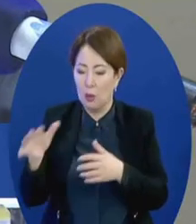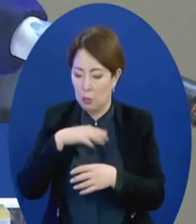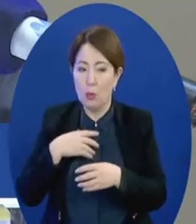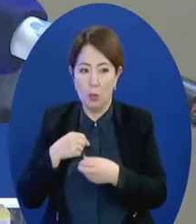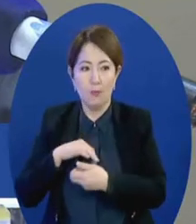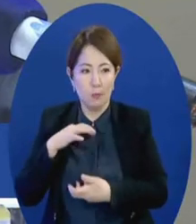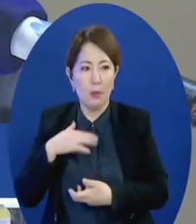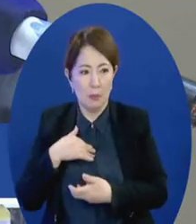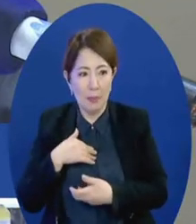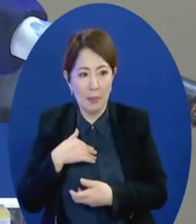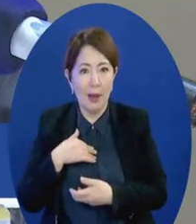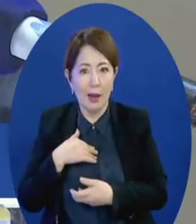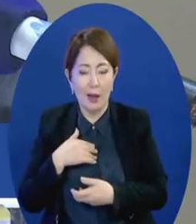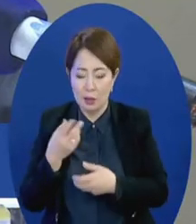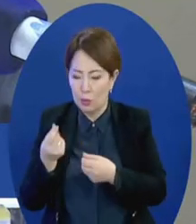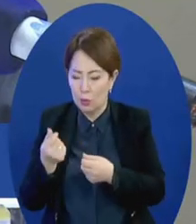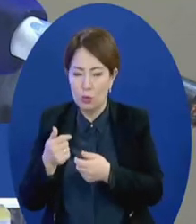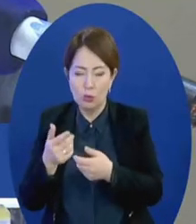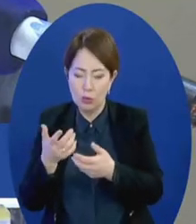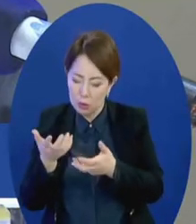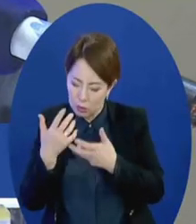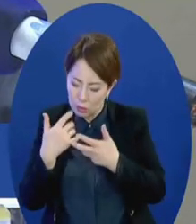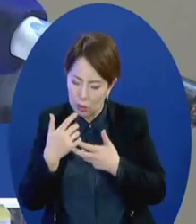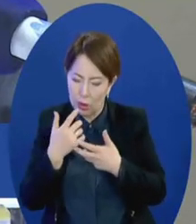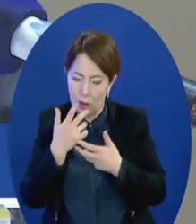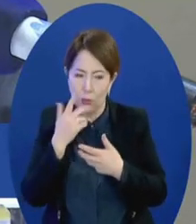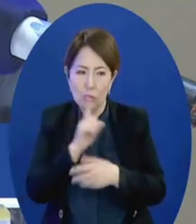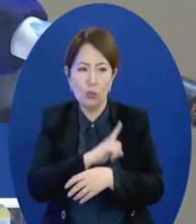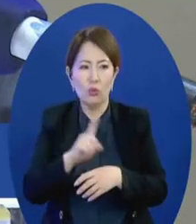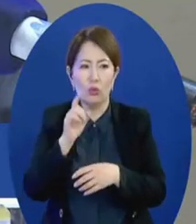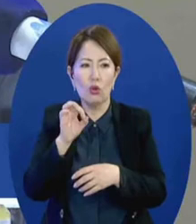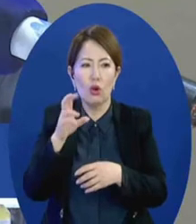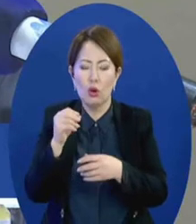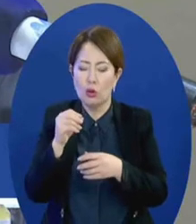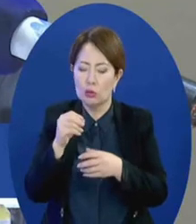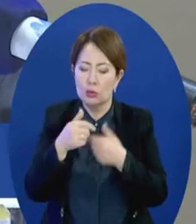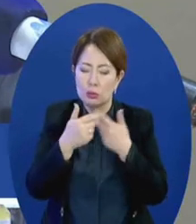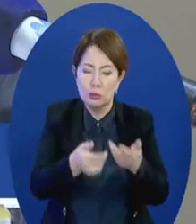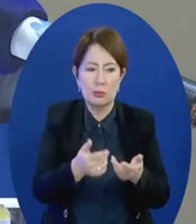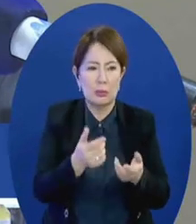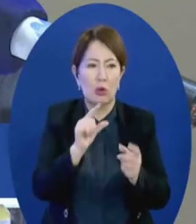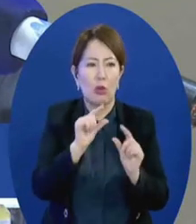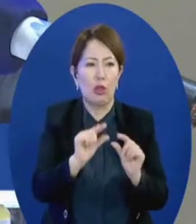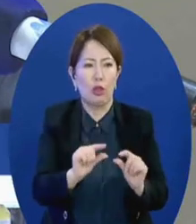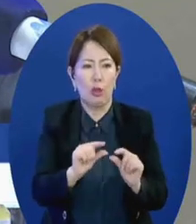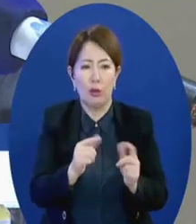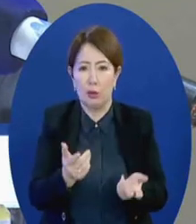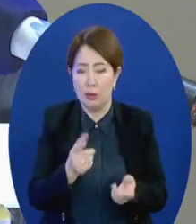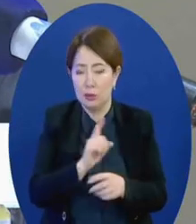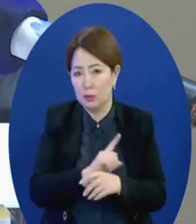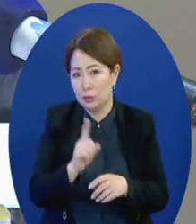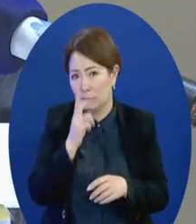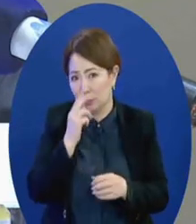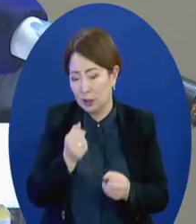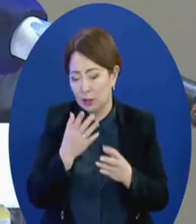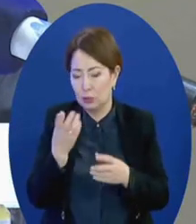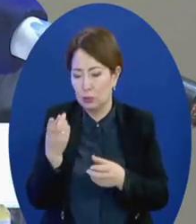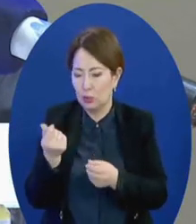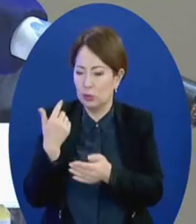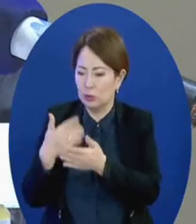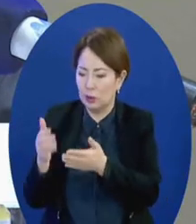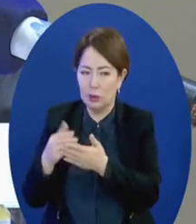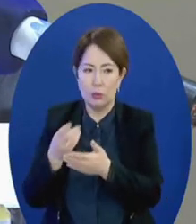байна. Тэгвэл хөрөнгөний өгөөж гэдээ бодохоор их өрөвдөлтөө үр дүн гарч байна. Энэ хөрөнгөний